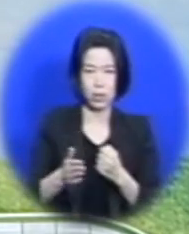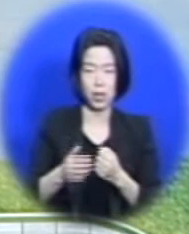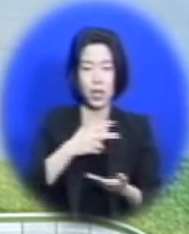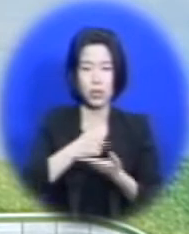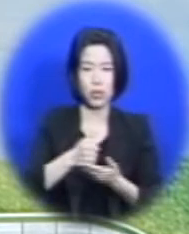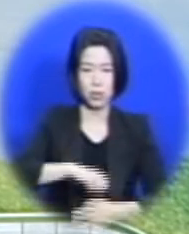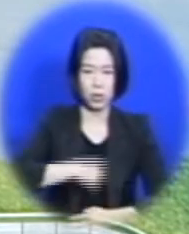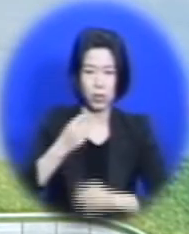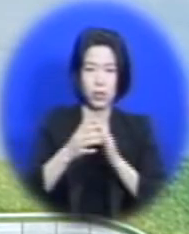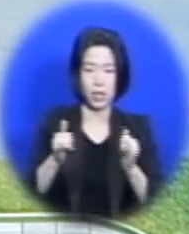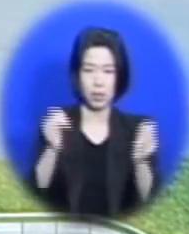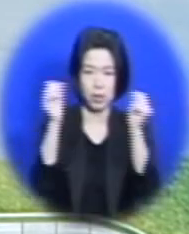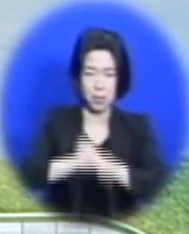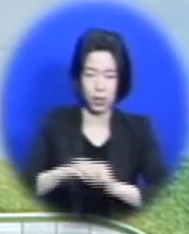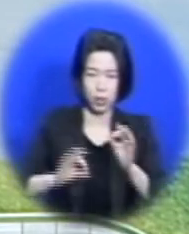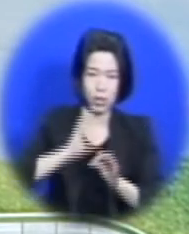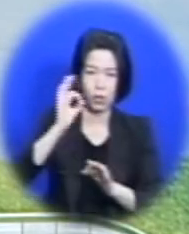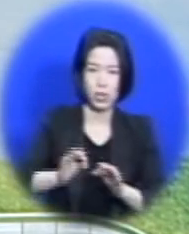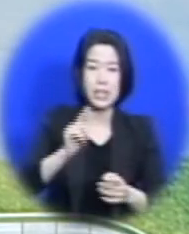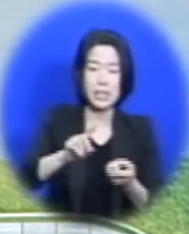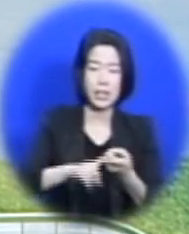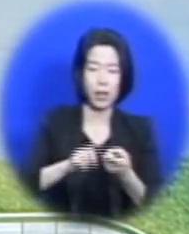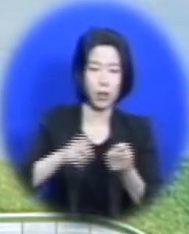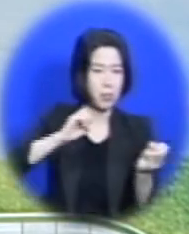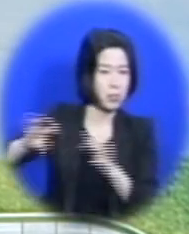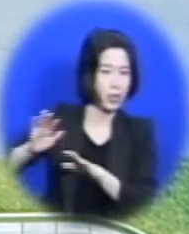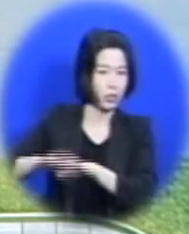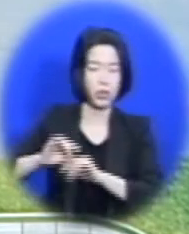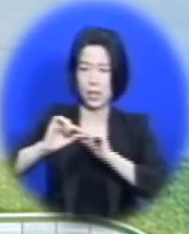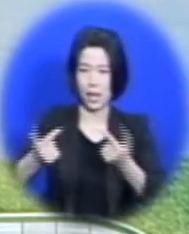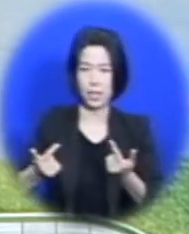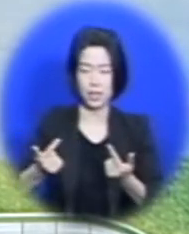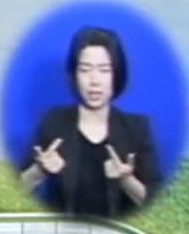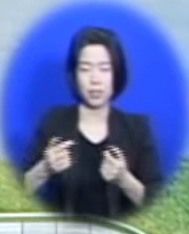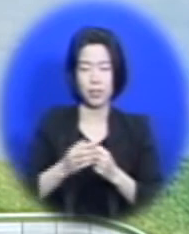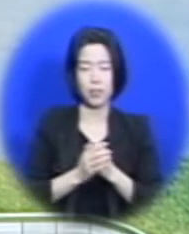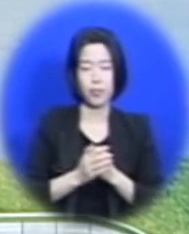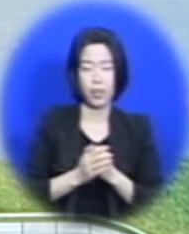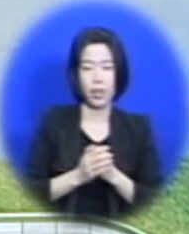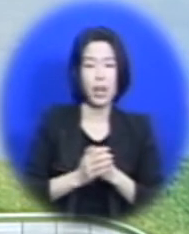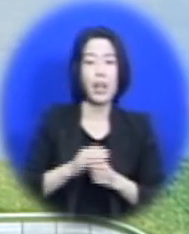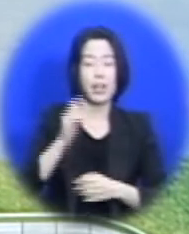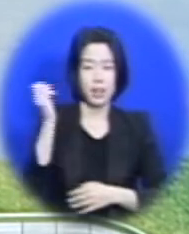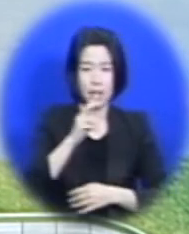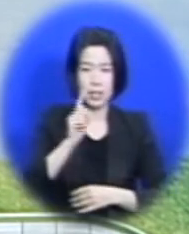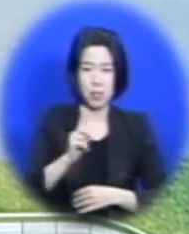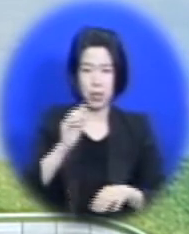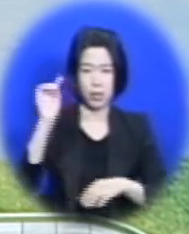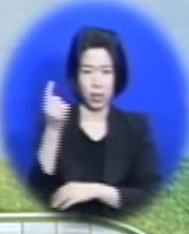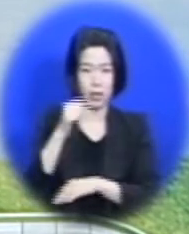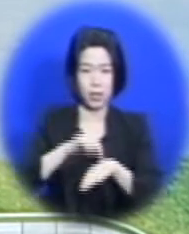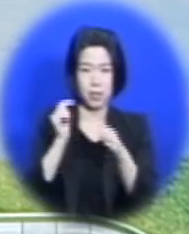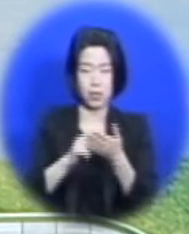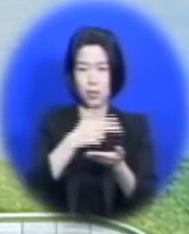의로운 사람이 망하도록 영영 그대로 버려두지 않으실 것이다. 다시 한번 다윗의 마음에